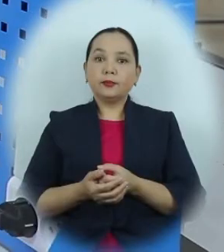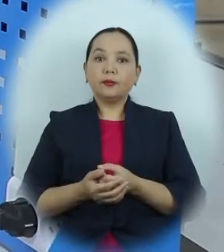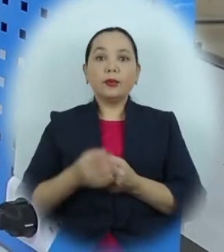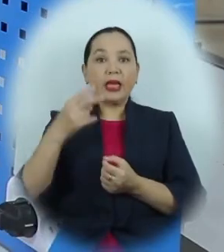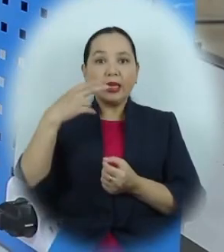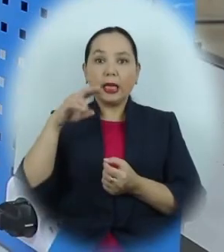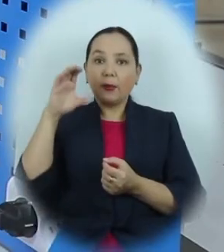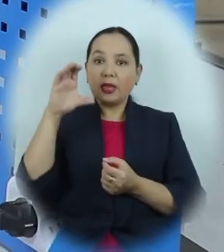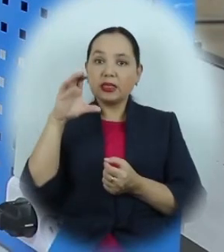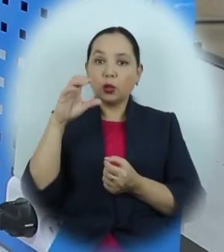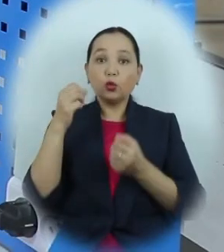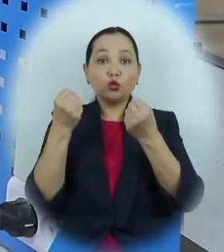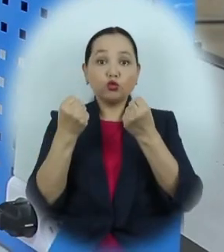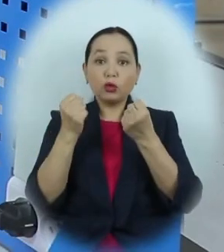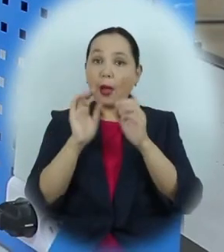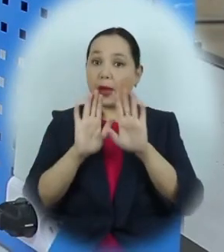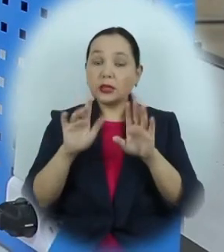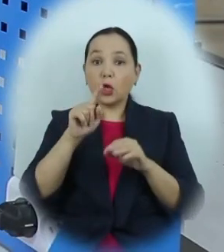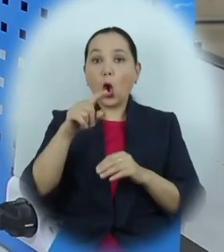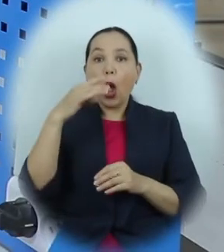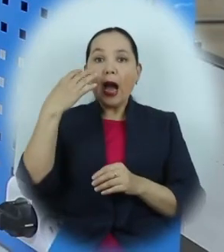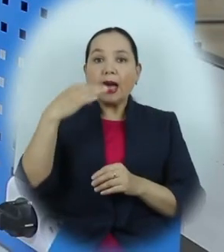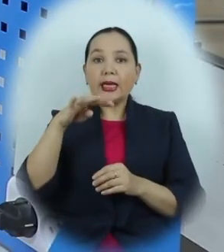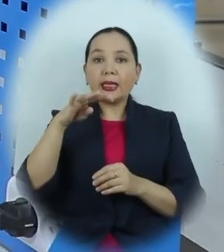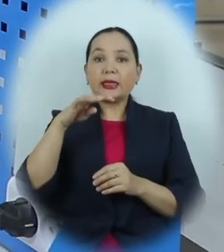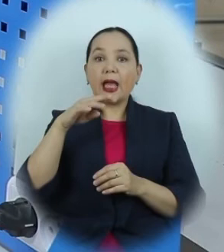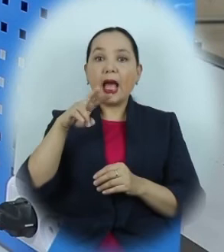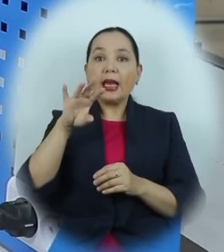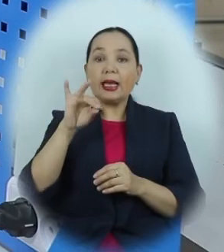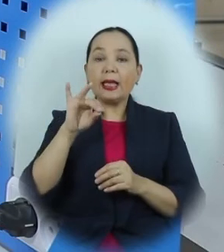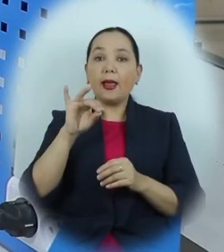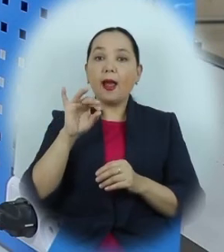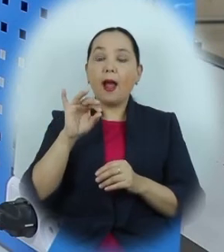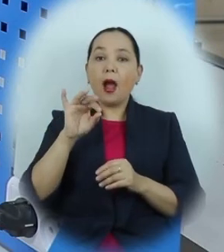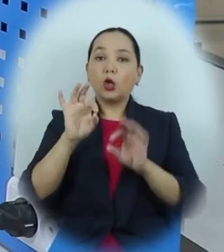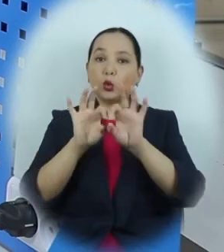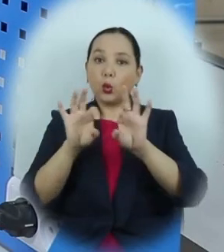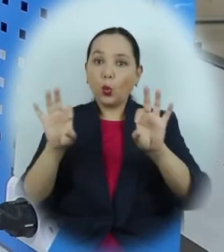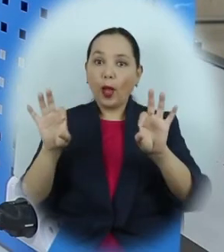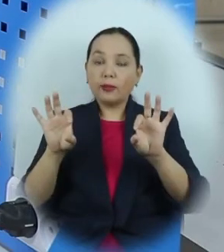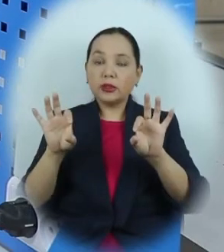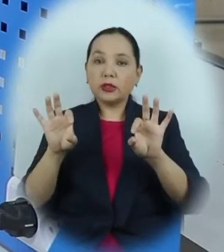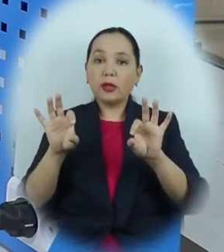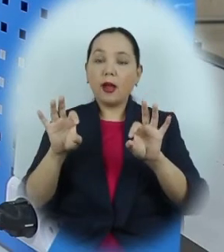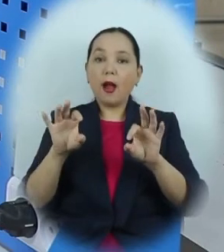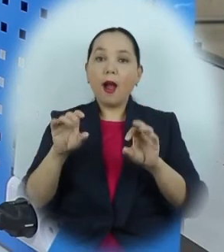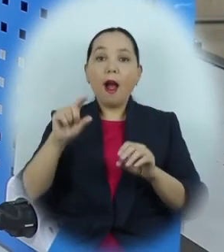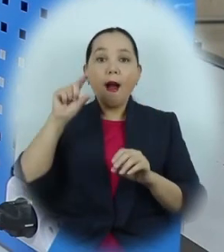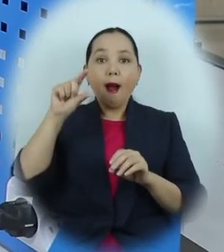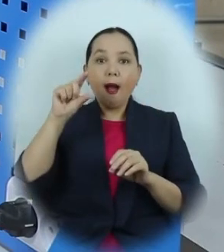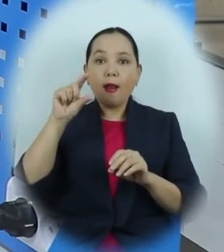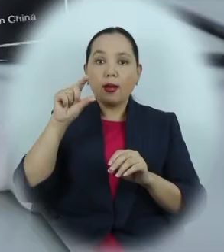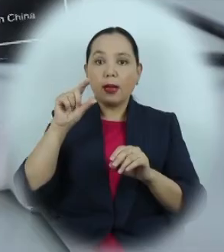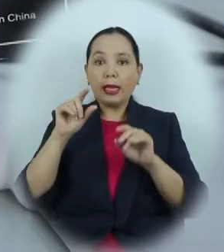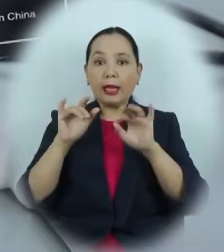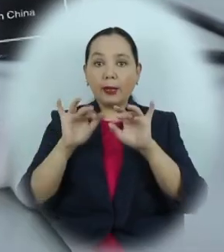20 sekund ushlamasak, bu 40 talik hajmli turbamiz qalinligi bilan